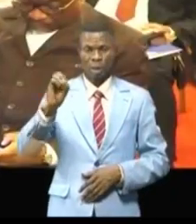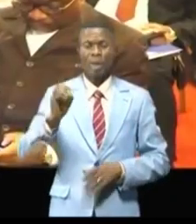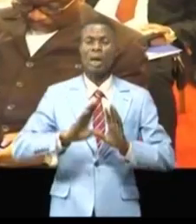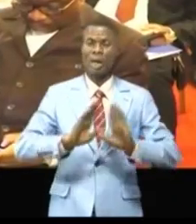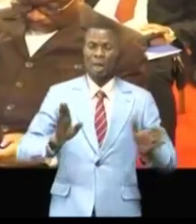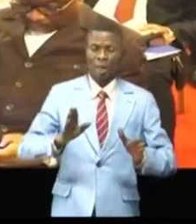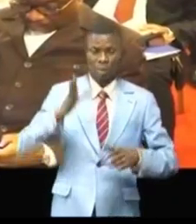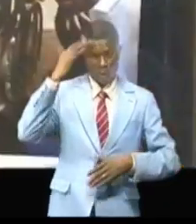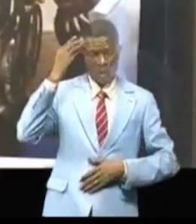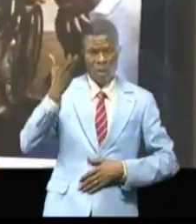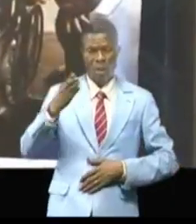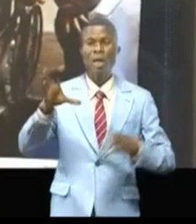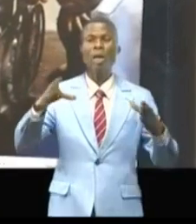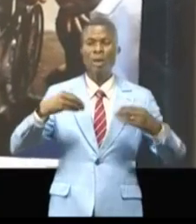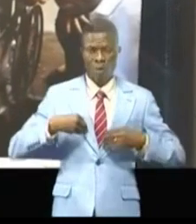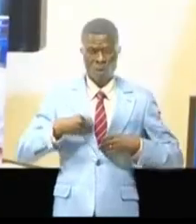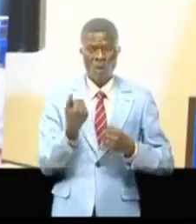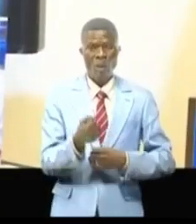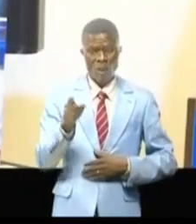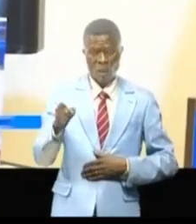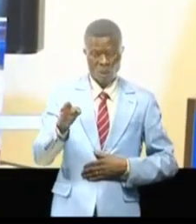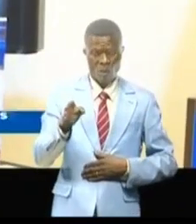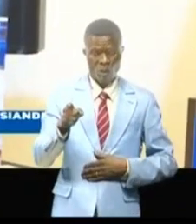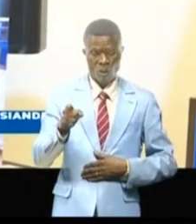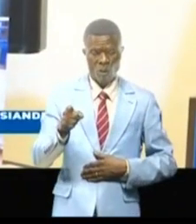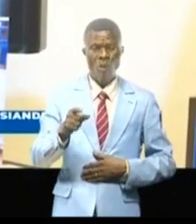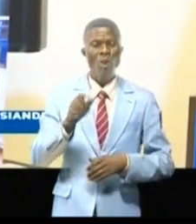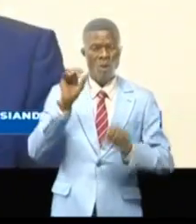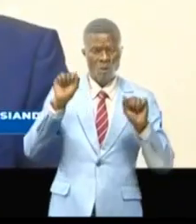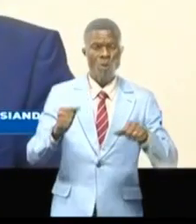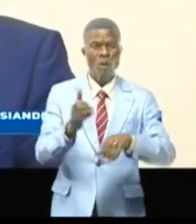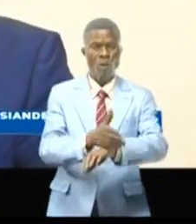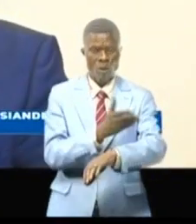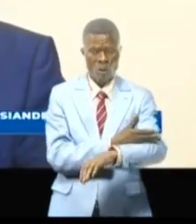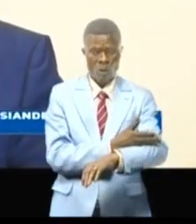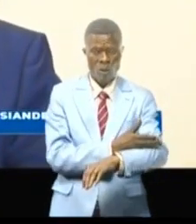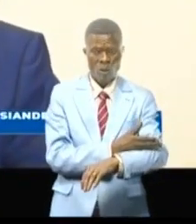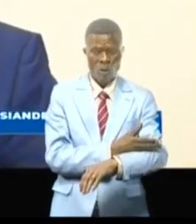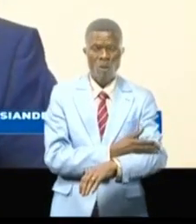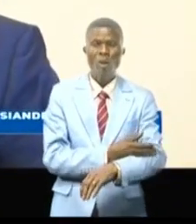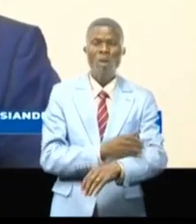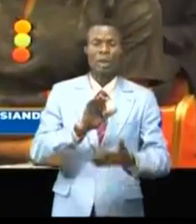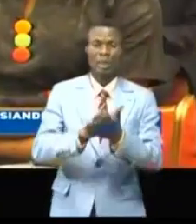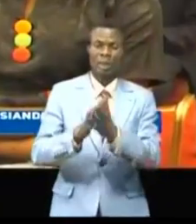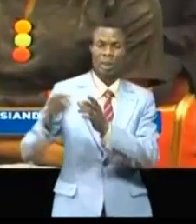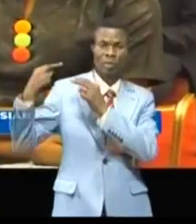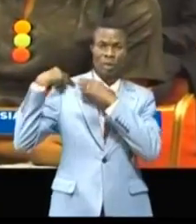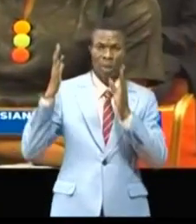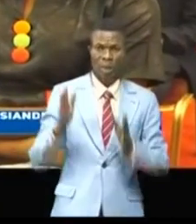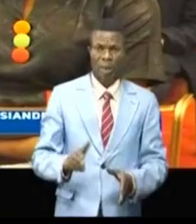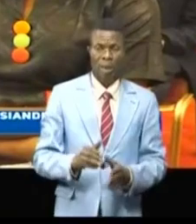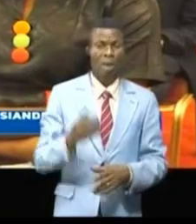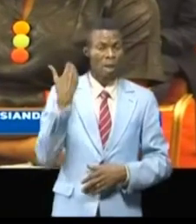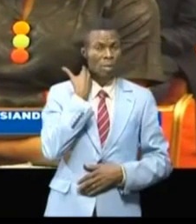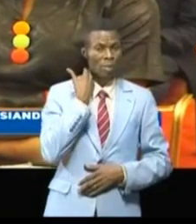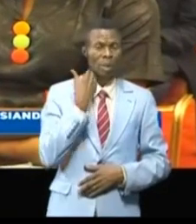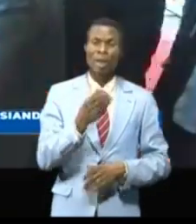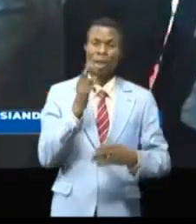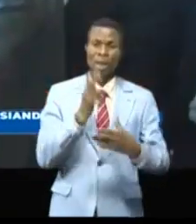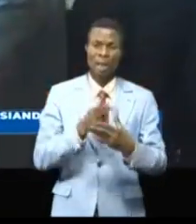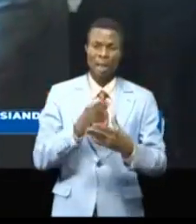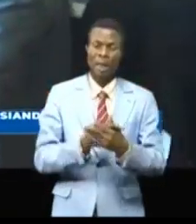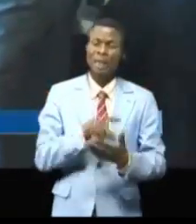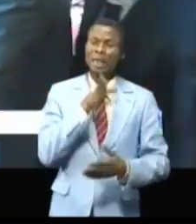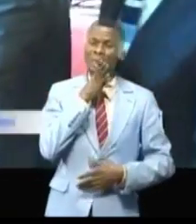méconnu, confirme que ces enfants autistes peuvent progresser et prendre toute sa vie, car l'autisme n'est pas un handicap figé